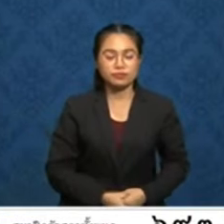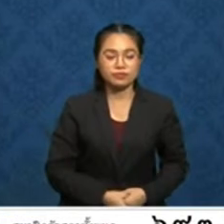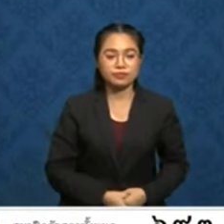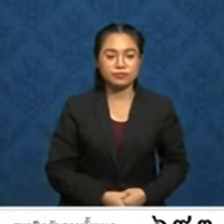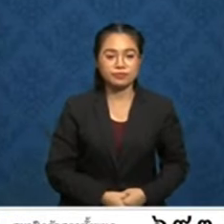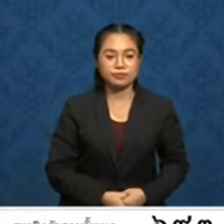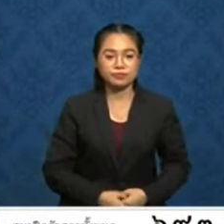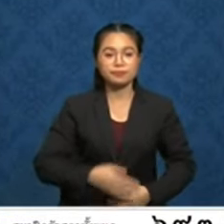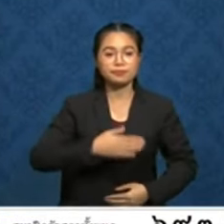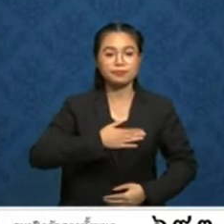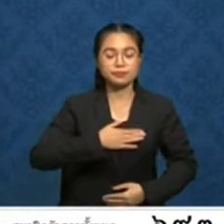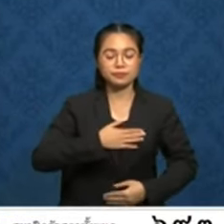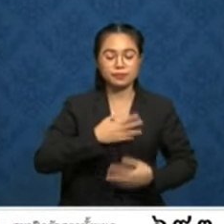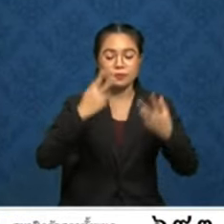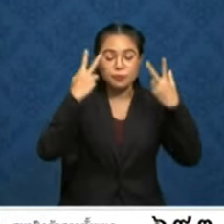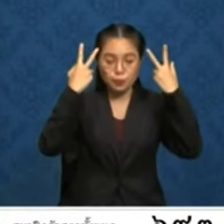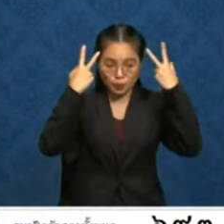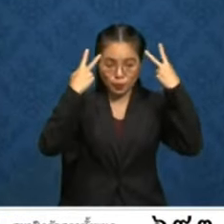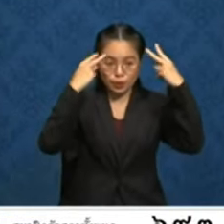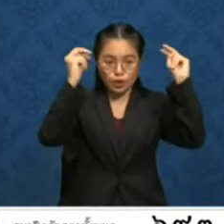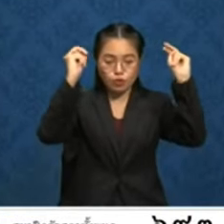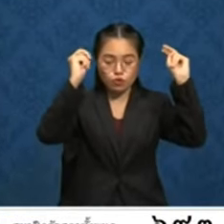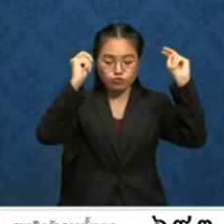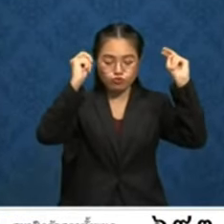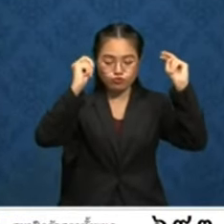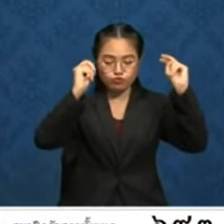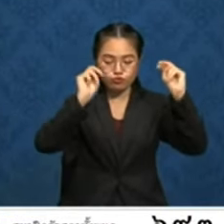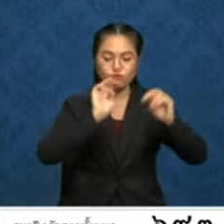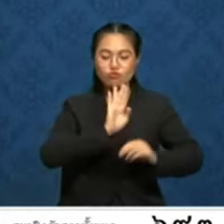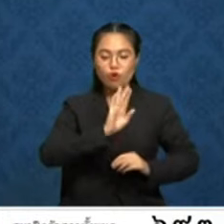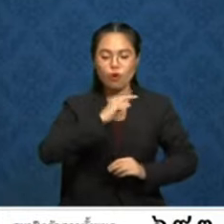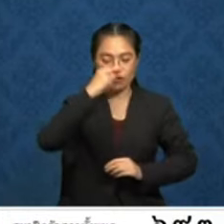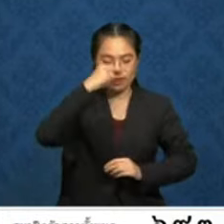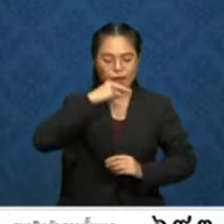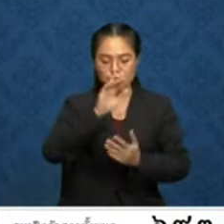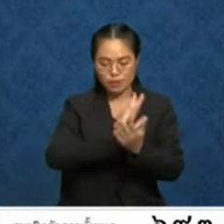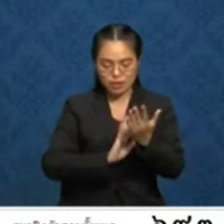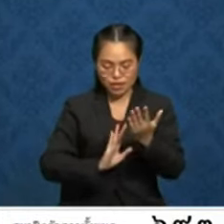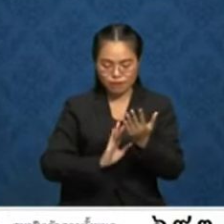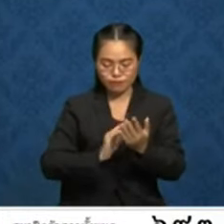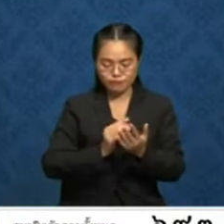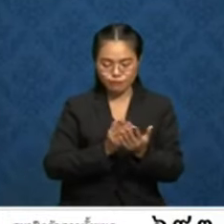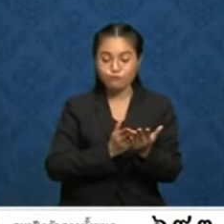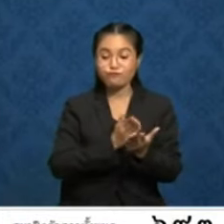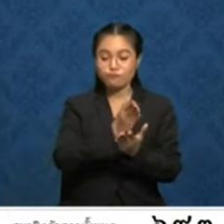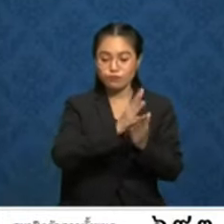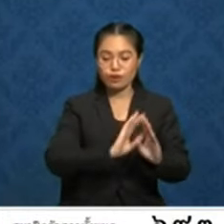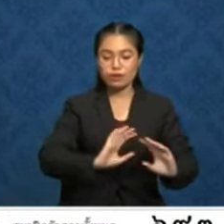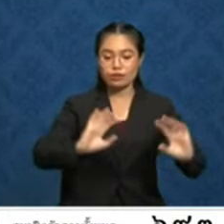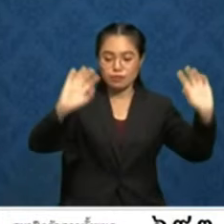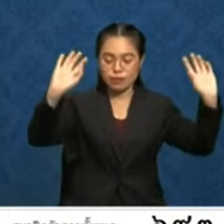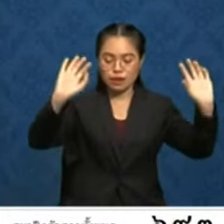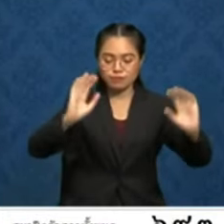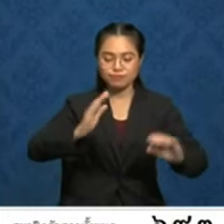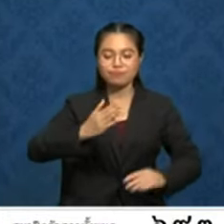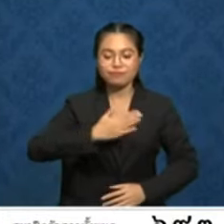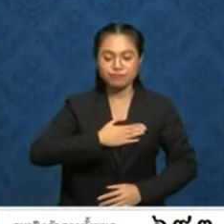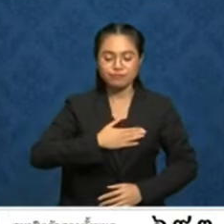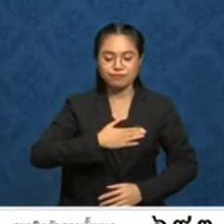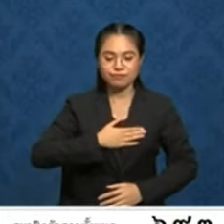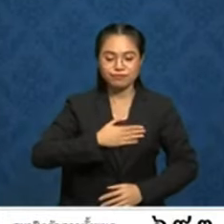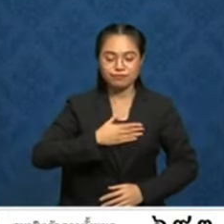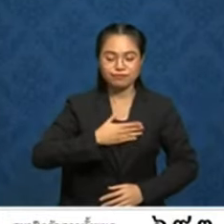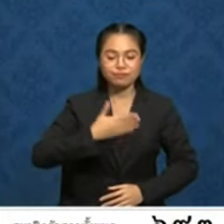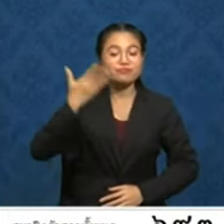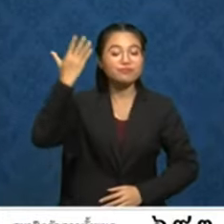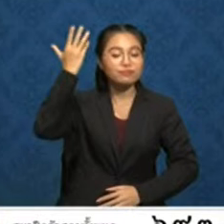ในนามของนายกรัฐมนตรีของคนไทยทุกคนในนามรัฐบาลดิฉันขอให้ความมั่นใจ